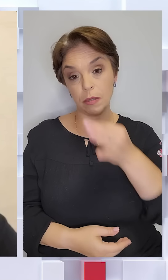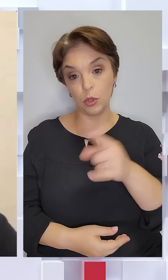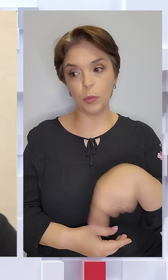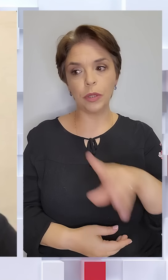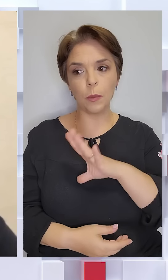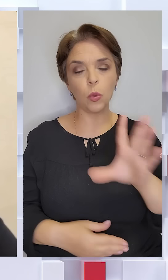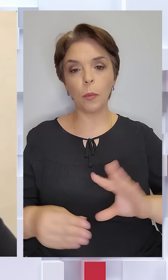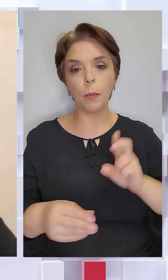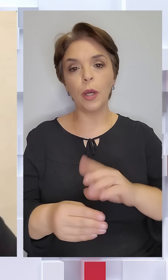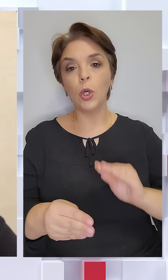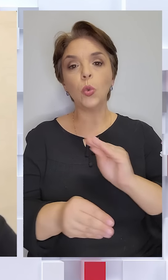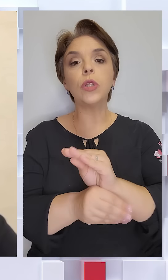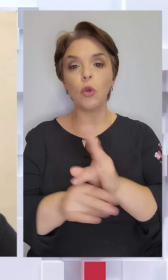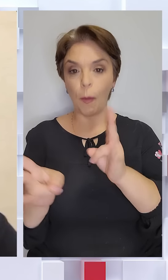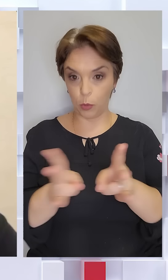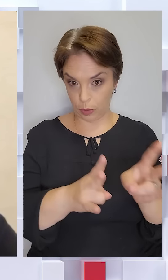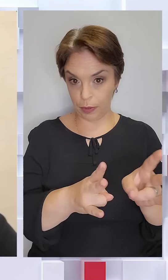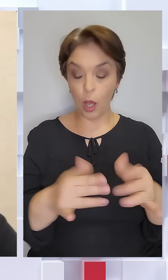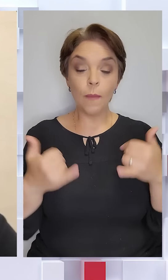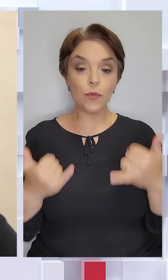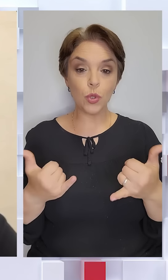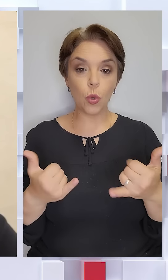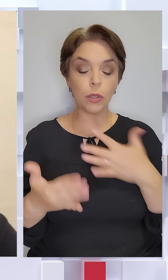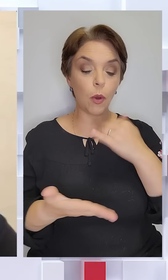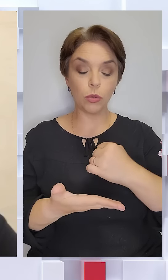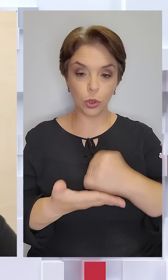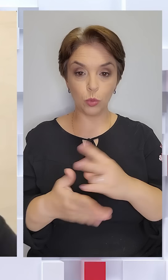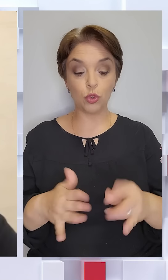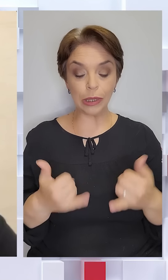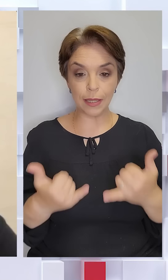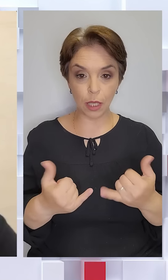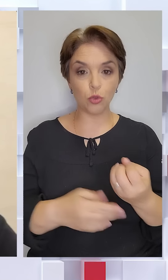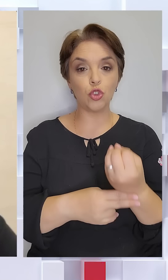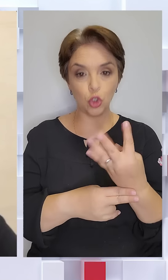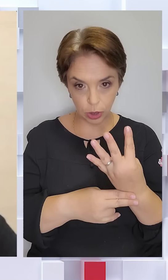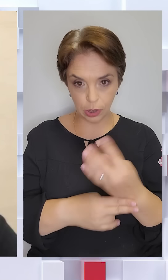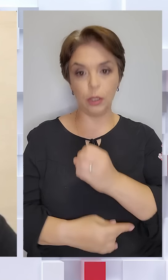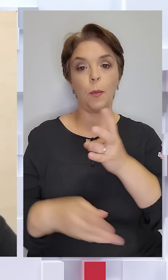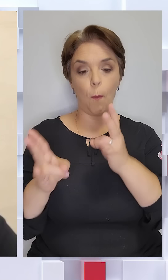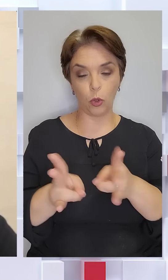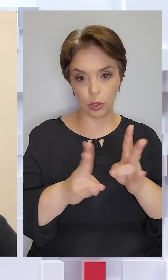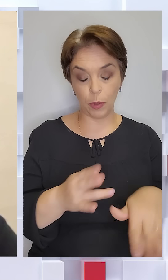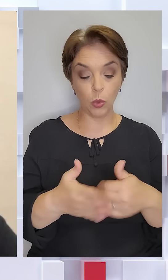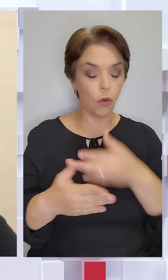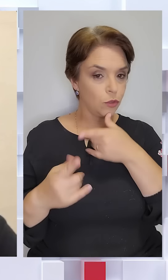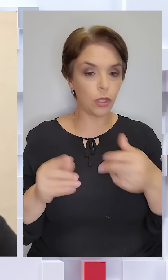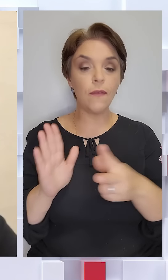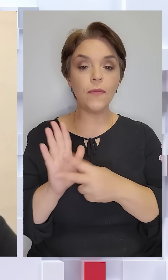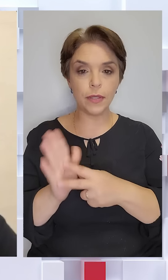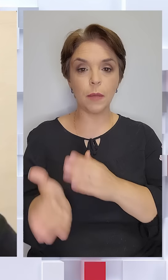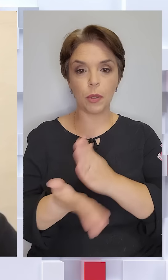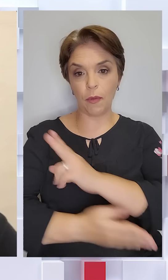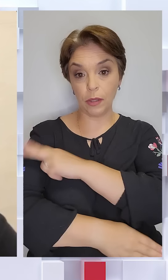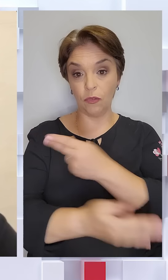щоб не було б додаткових потерпілих. Сьогодні ми констатуємо, що на даний момент що 14 потерпілих, до цього часу 8